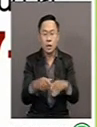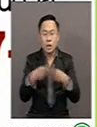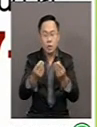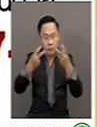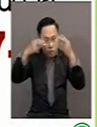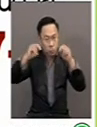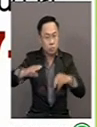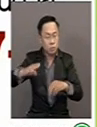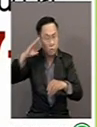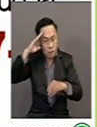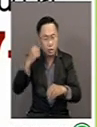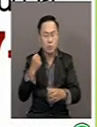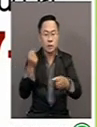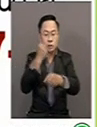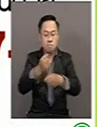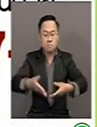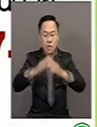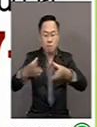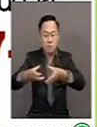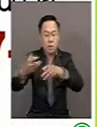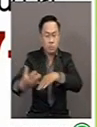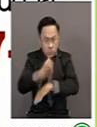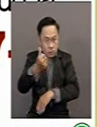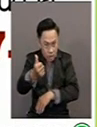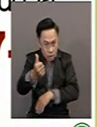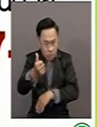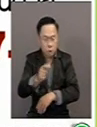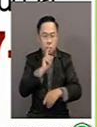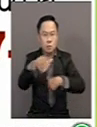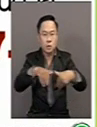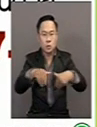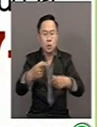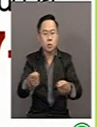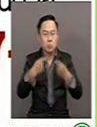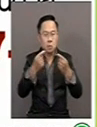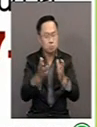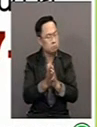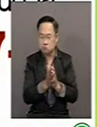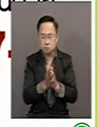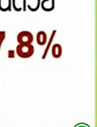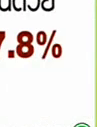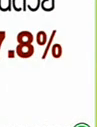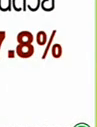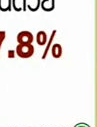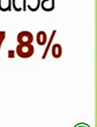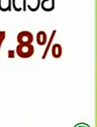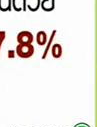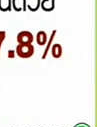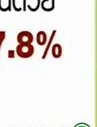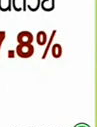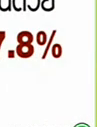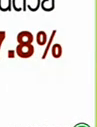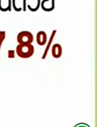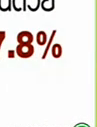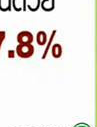เอกประยุทธ์จันทร์โอชานายกรัฐมนตรีนะครับมีการตั้งพรรคการเมืองนั้นปรากฏว่าคนส่วนใหญ่นะครับ 62.2% บอกว่าไม่เห็นด้